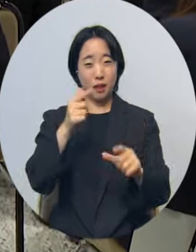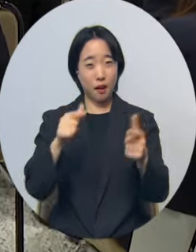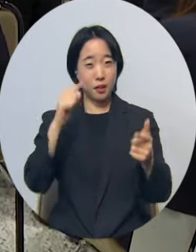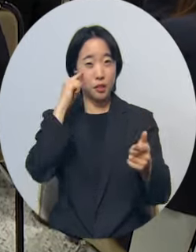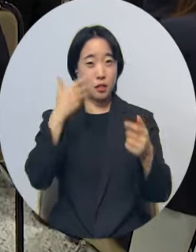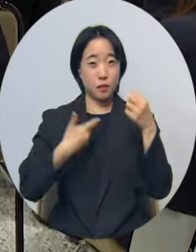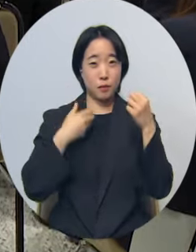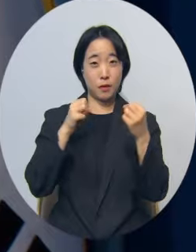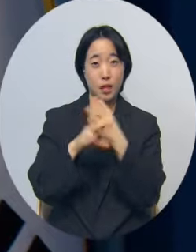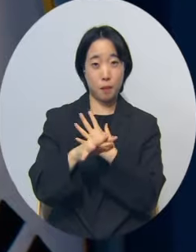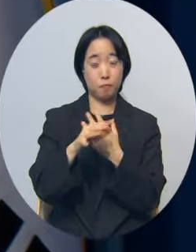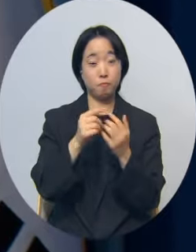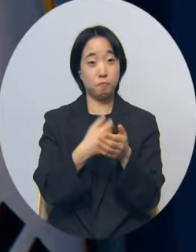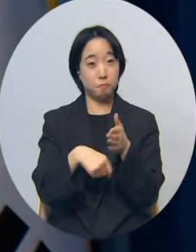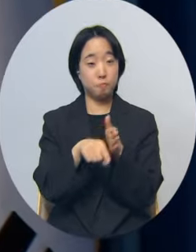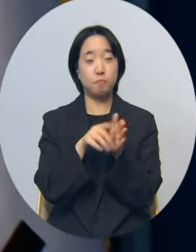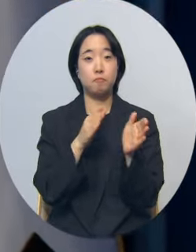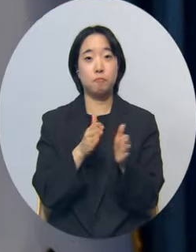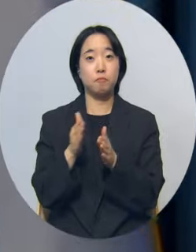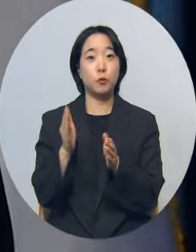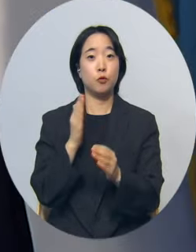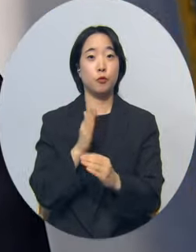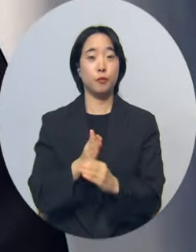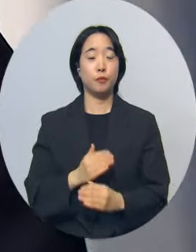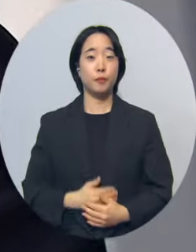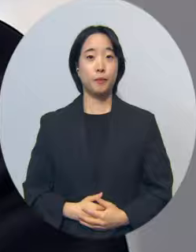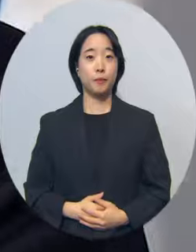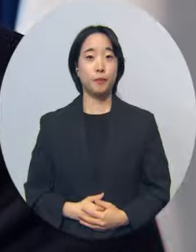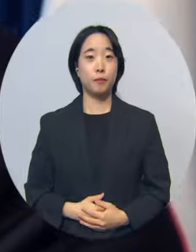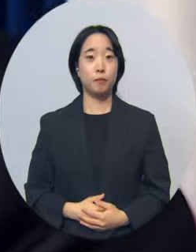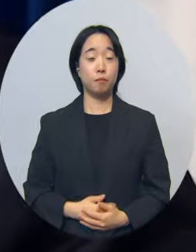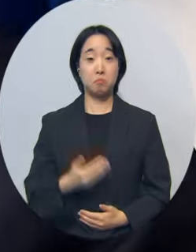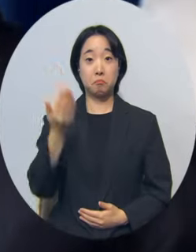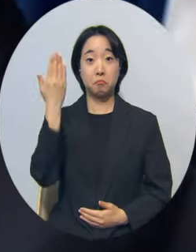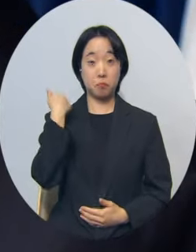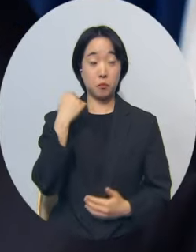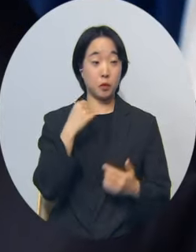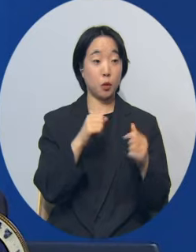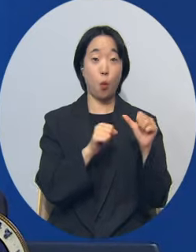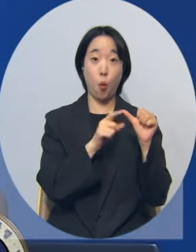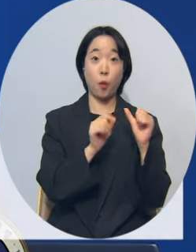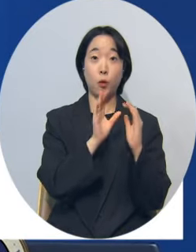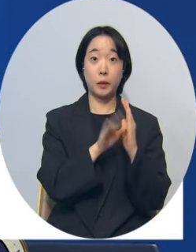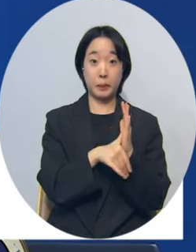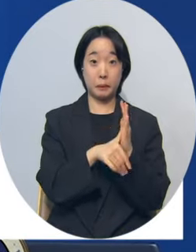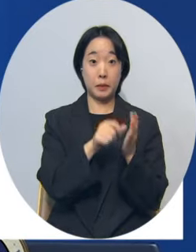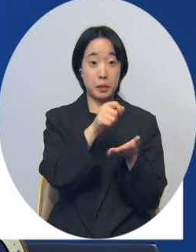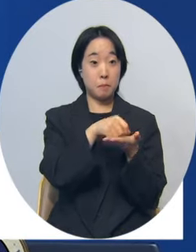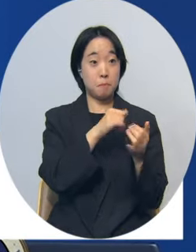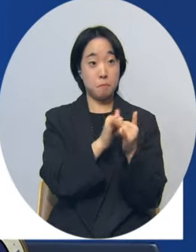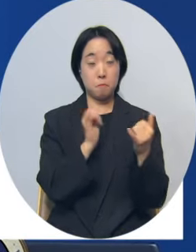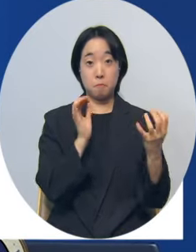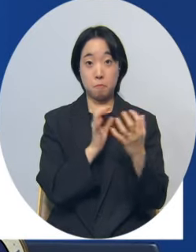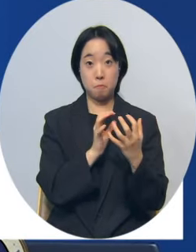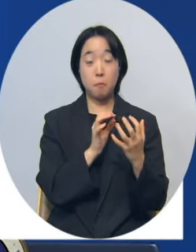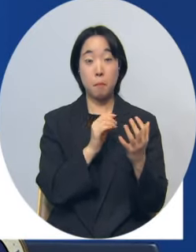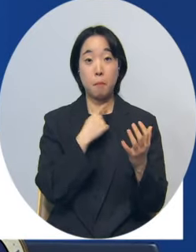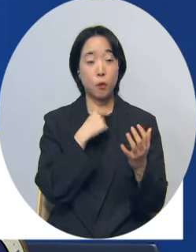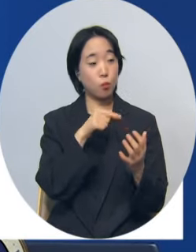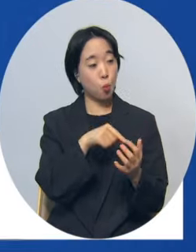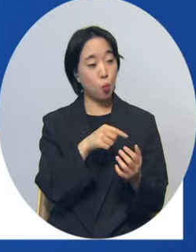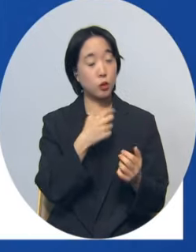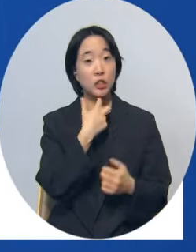받을 수 있도록 준비하겠다고 밝혔습니다. 앞서 지난 5월 열린 취임 2주년 기자회견은 약 70분간